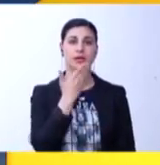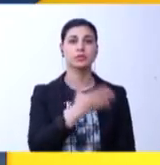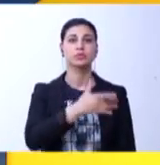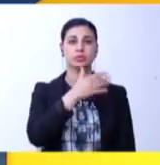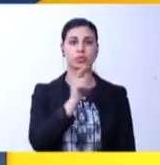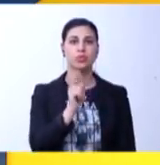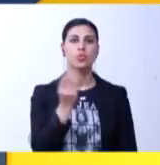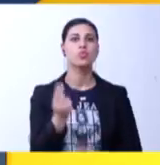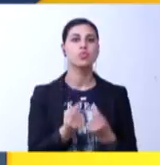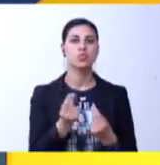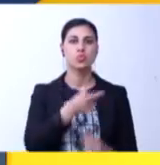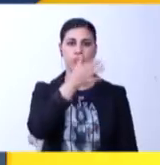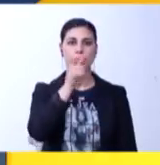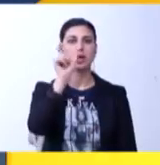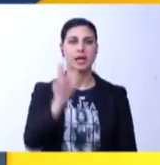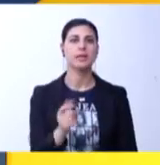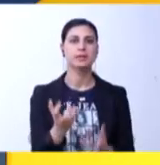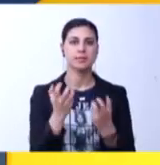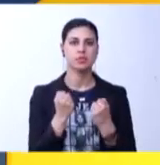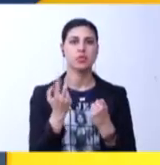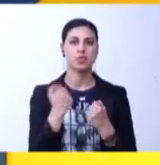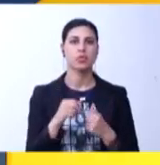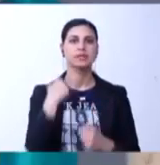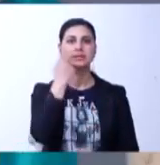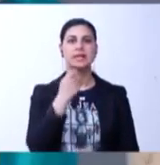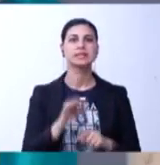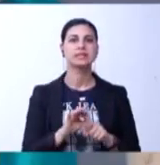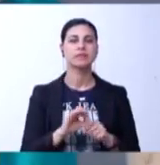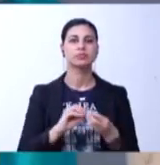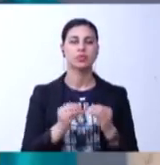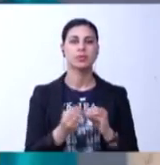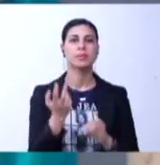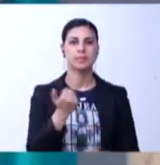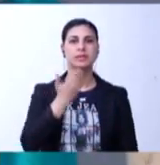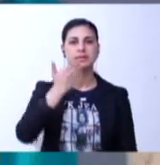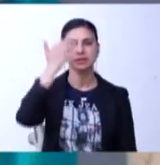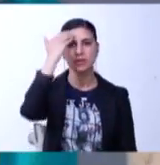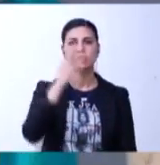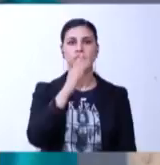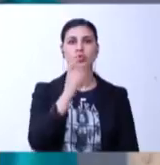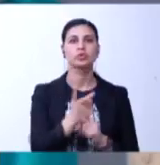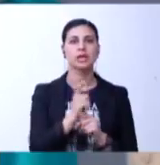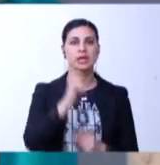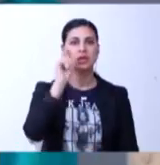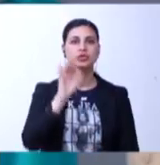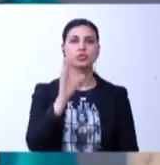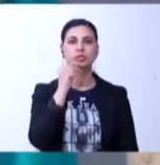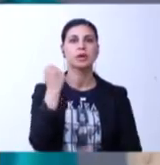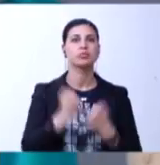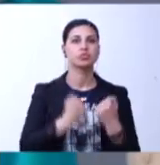შემოვაწუნებით, თუნდაც ხუმრობით, ადამიანმა მიიღო სწორედ სახის ნერვის. ასე ზაფხულის პერიოდში ძალიან ხშირია, როდესაც